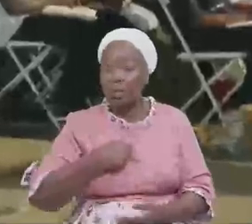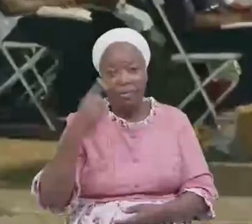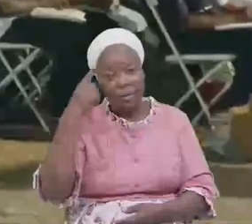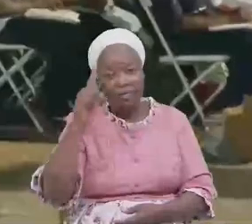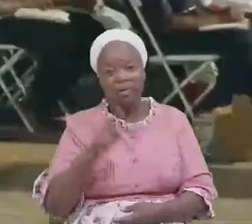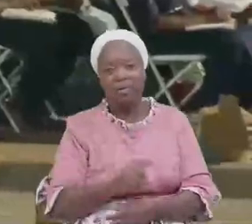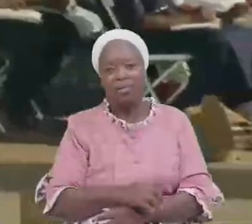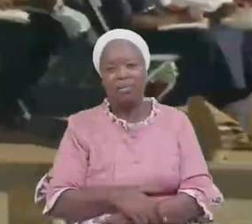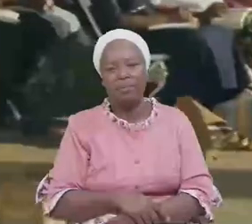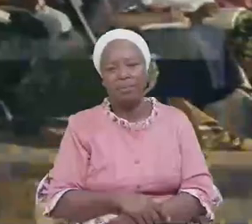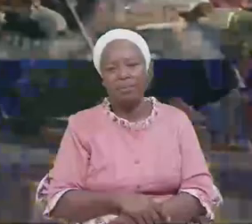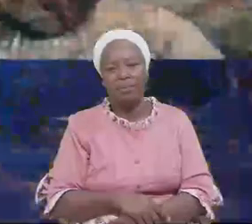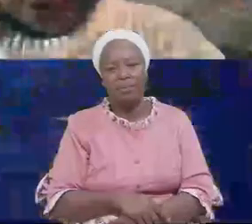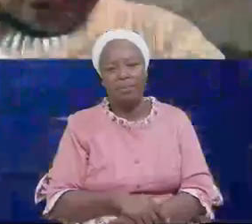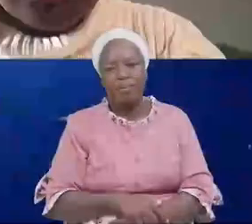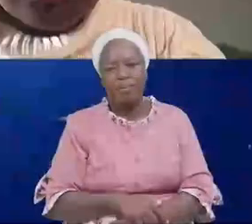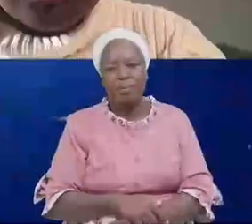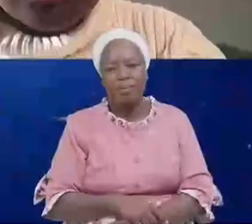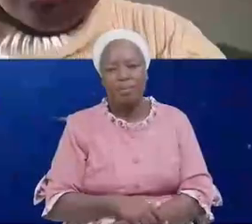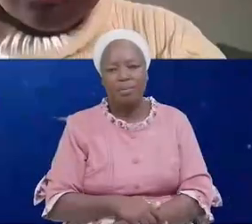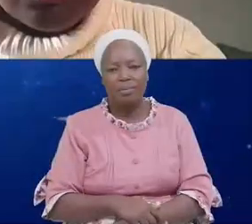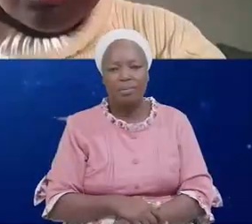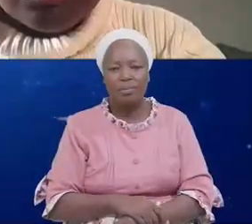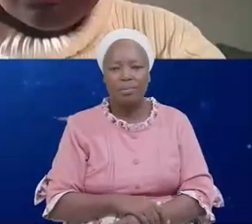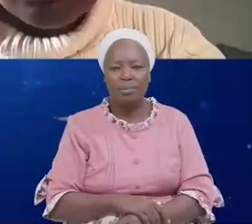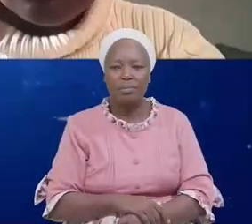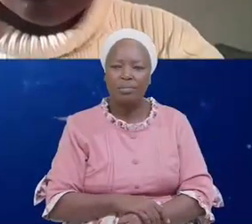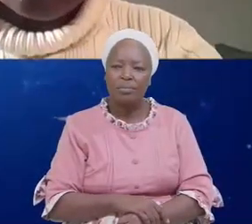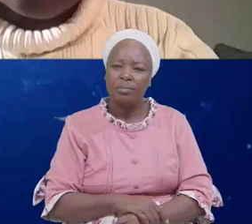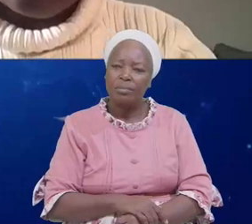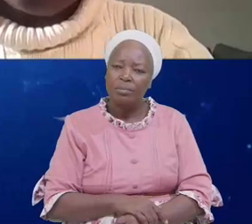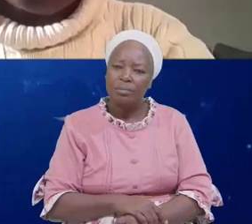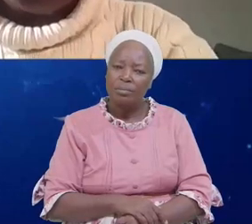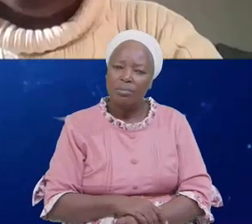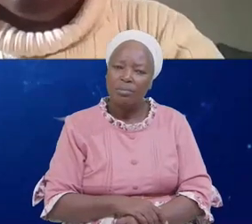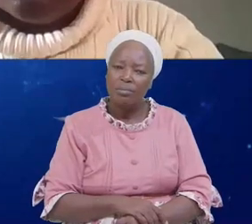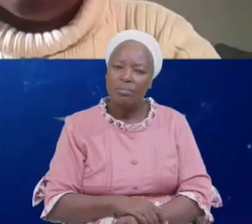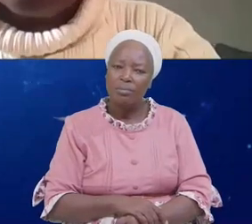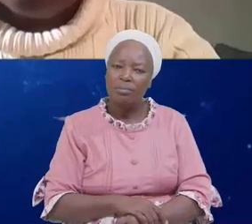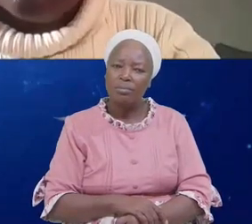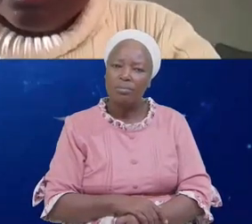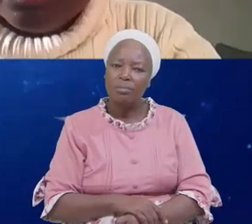seul qui peux me sauver. Je ne peux rien faire sans toi. Ça, c'est l'humilité. Viens et fais ton œuvre dans ma vie.